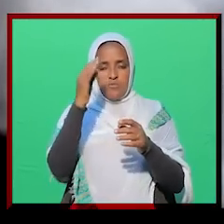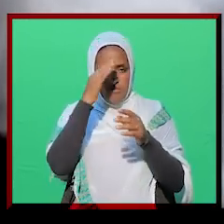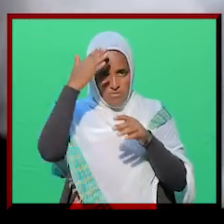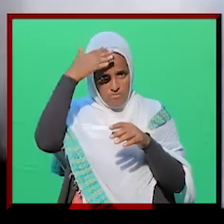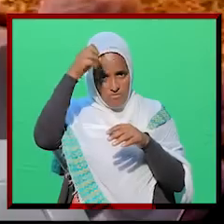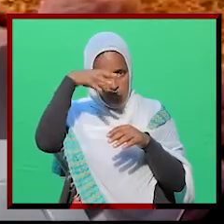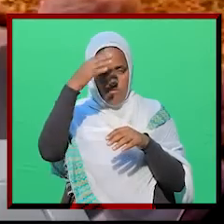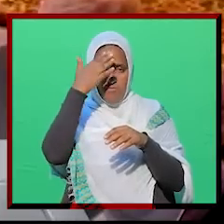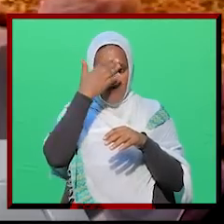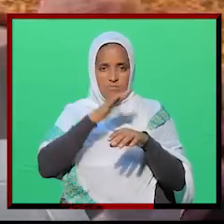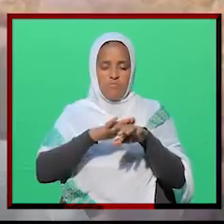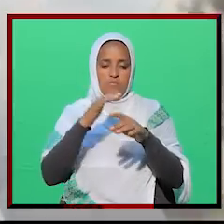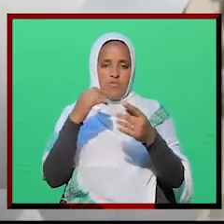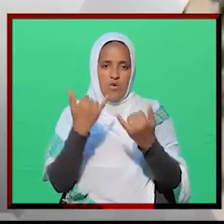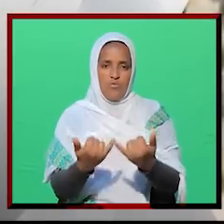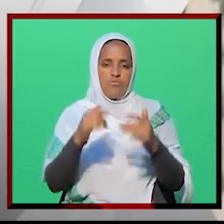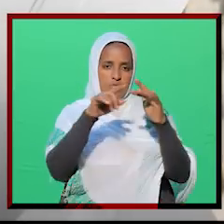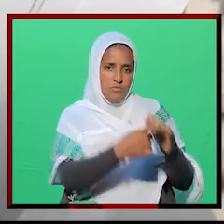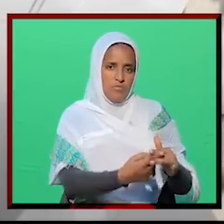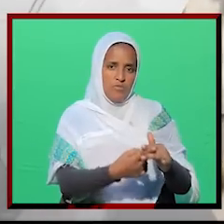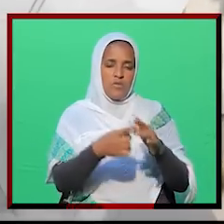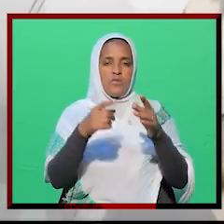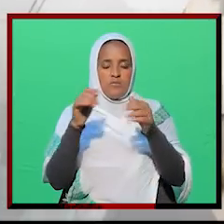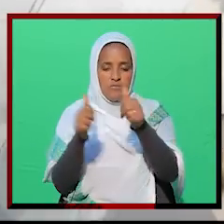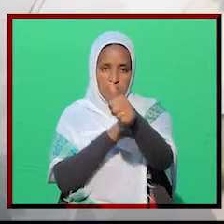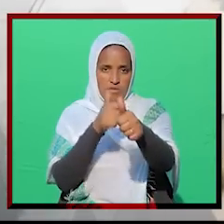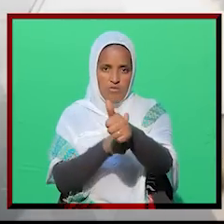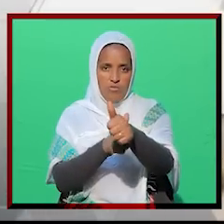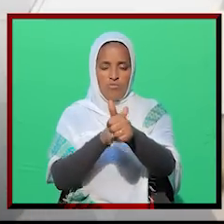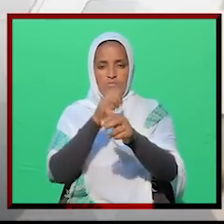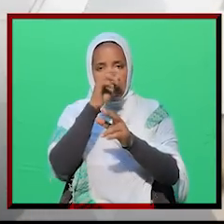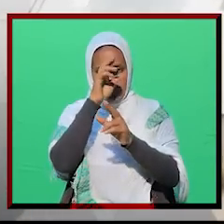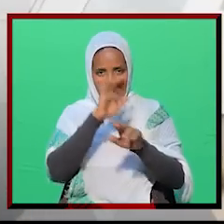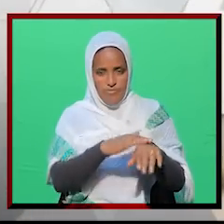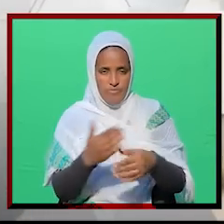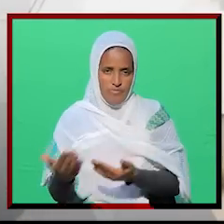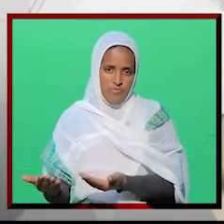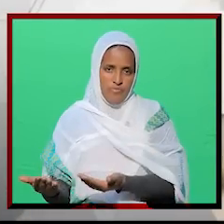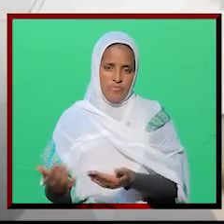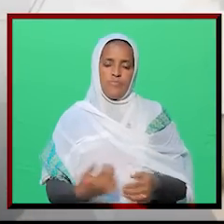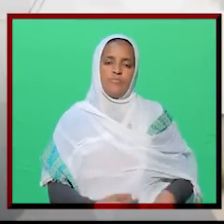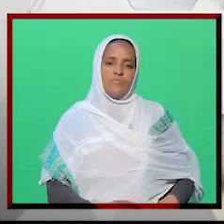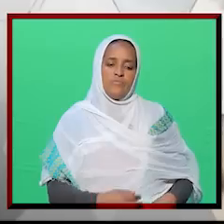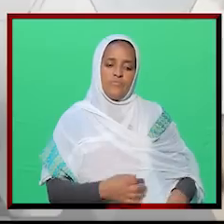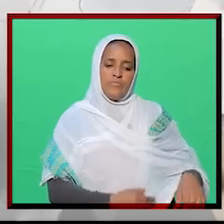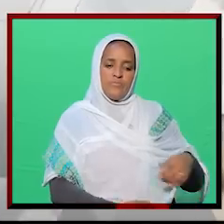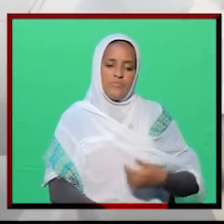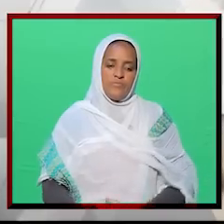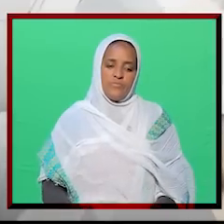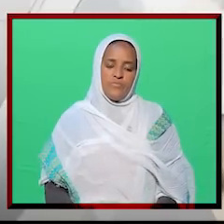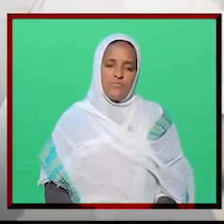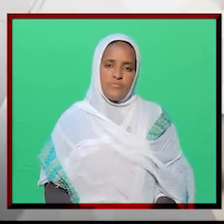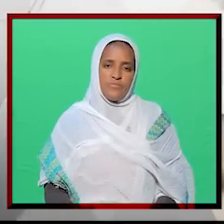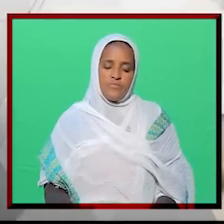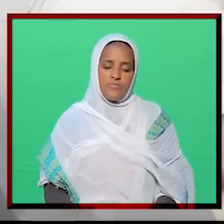መጻፎቿን እያገላበጡ በቤቷ ውስጥ ተመሽገው ብዙዎችን ከመንገድ እንዳስወጡ እየተመለከትን ነው። ለዚህም ነው